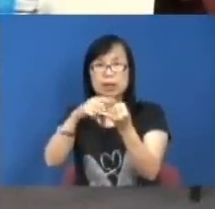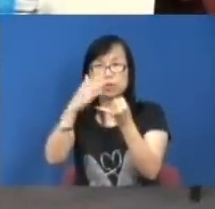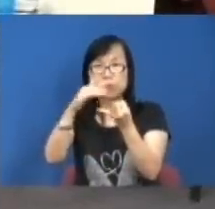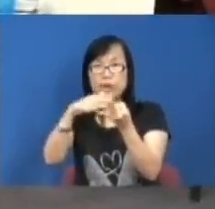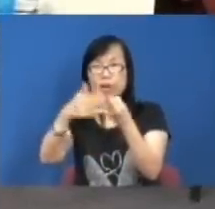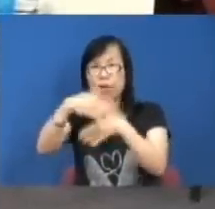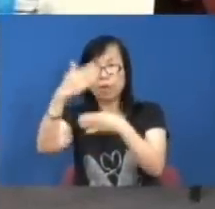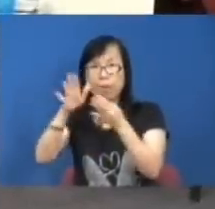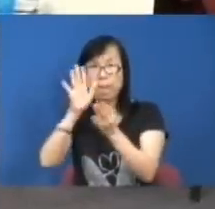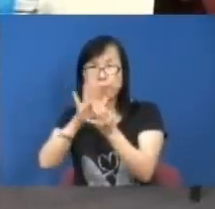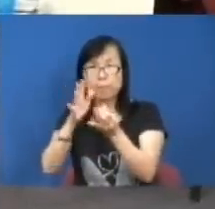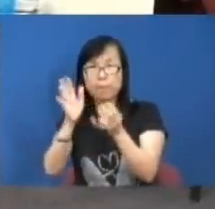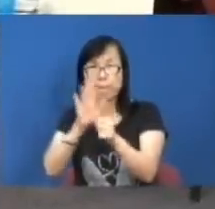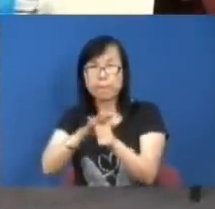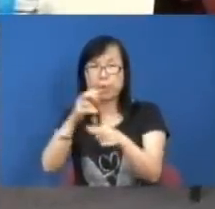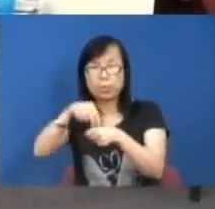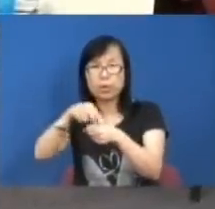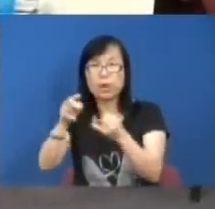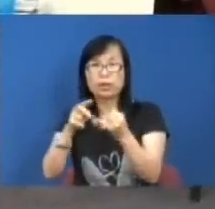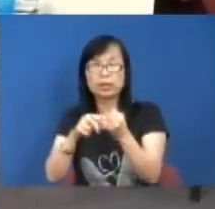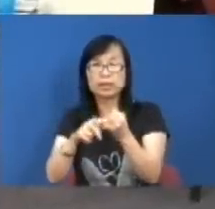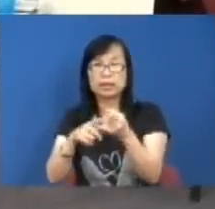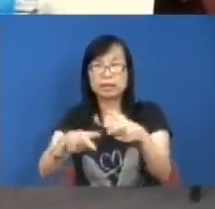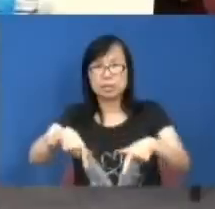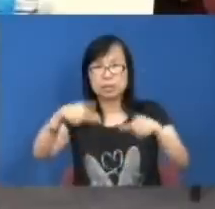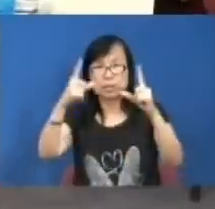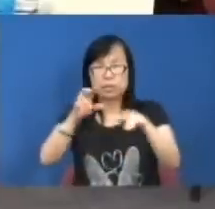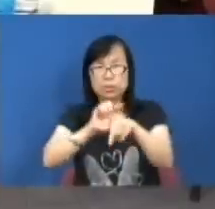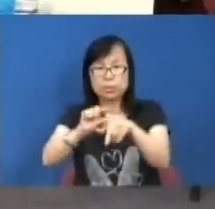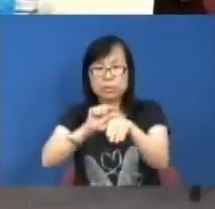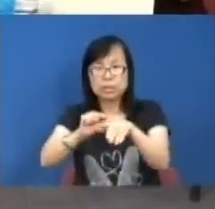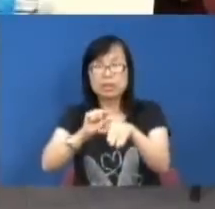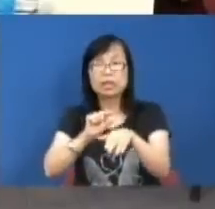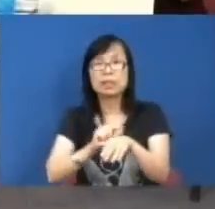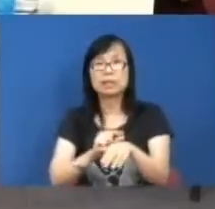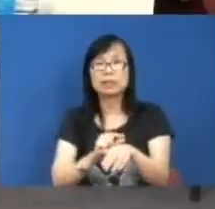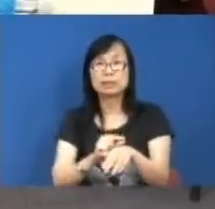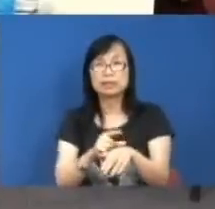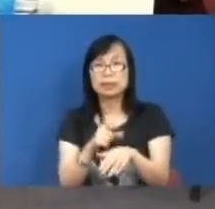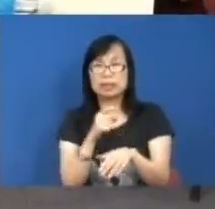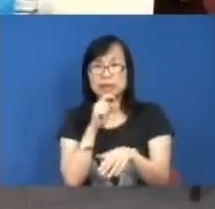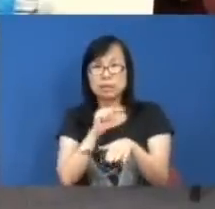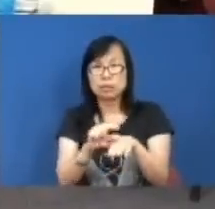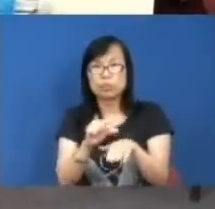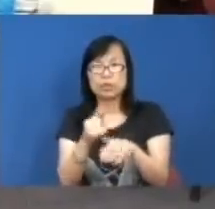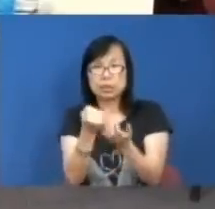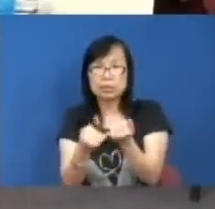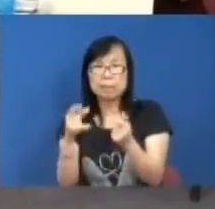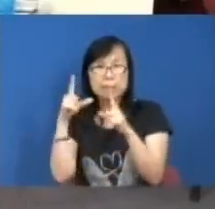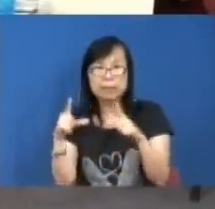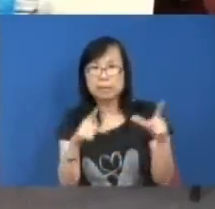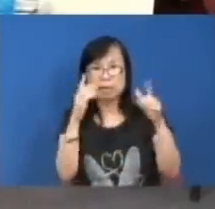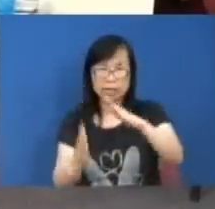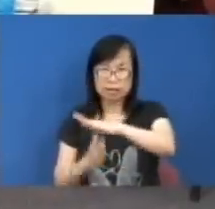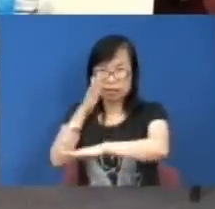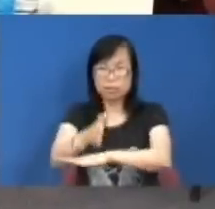養年期就去到硅樹脂、佛碳樹脂，這一類型的樹脂都起碼那個樹脂壽命是超過十年的。